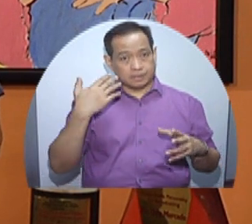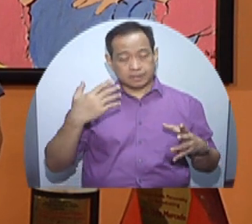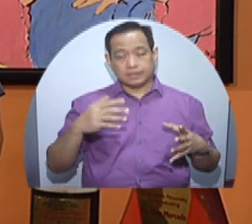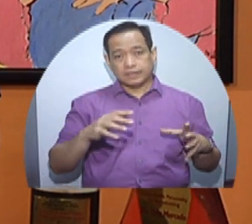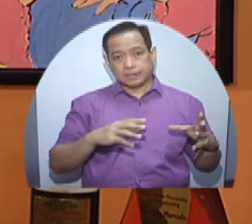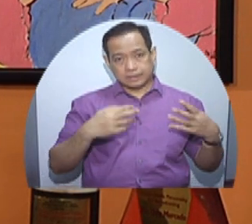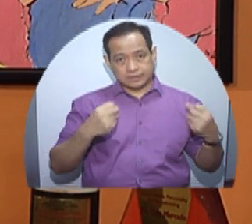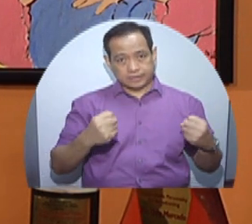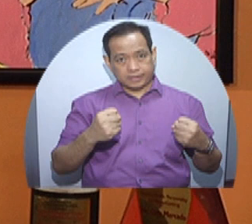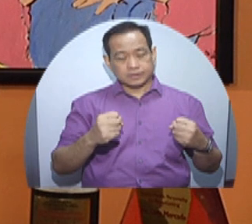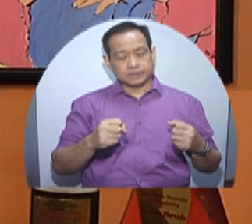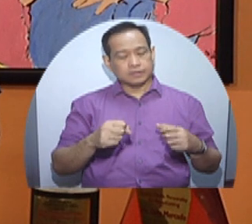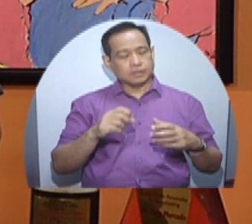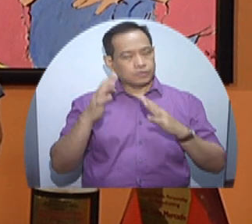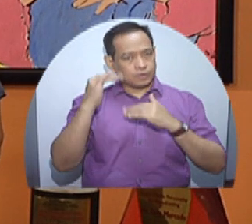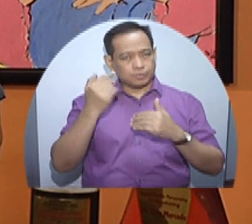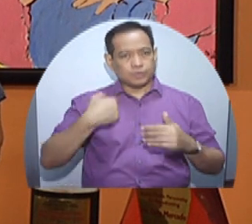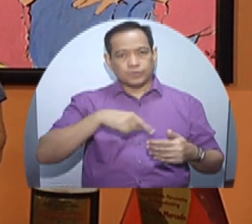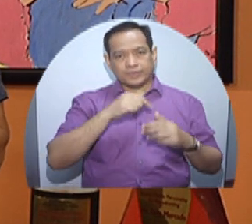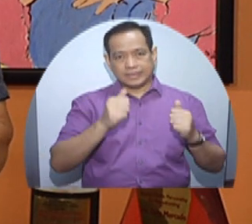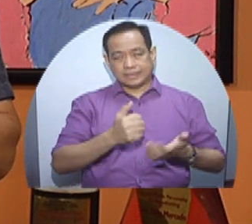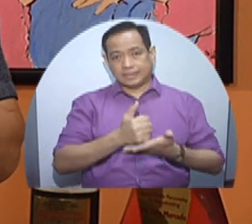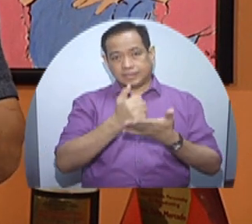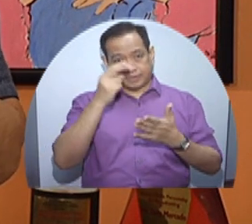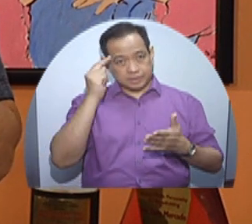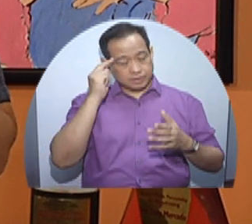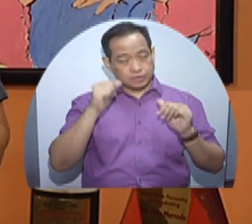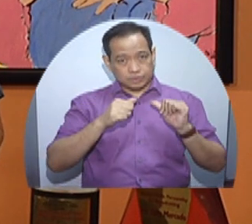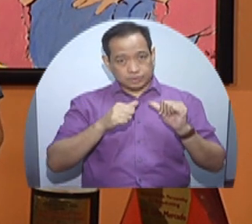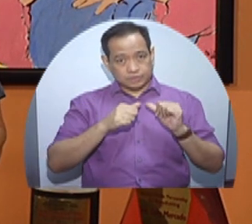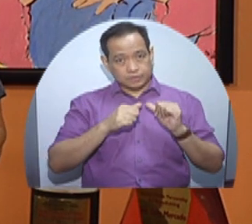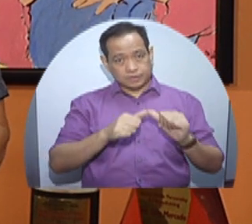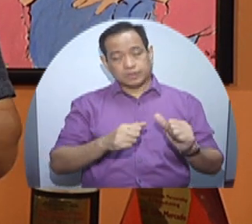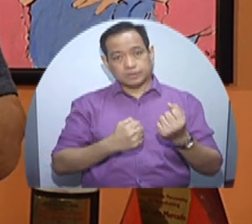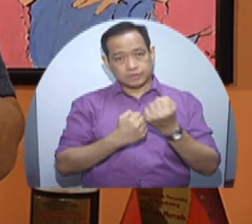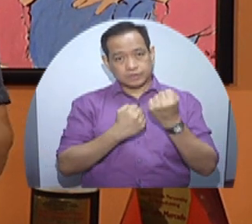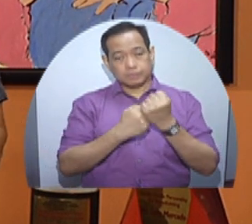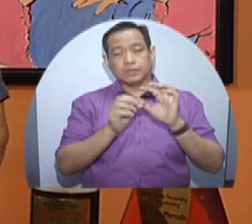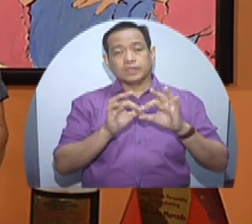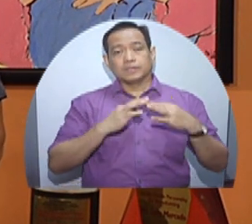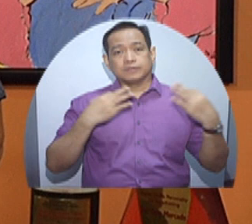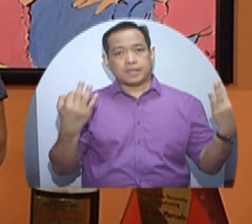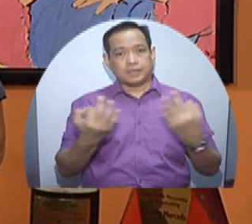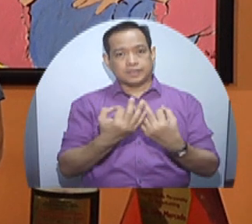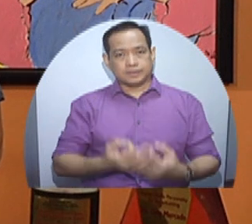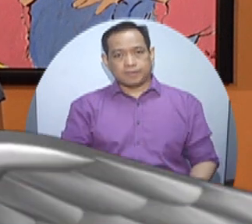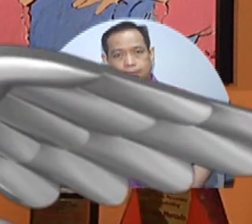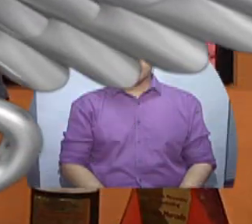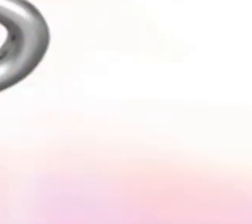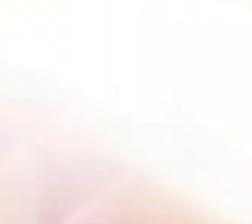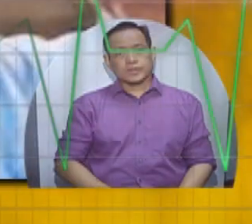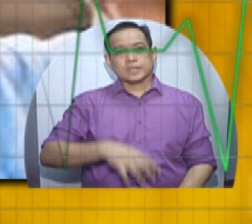pagkilos. Sana matulungan natin si mga narsiso para may pagpatuloy niya at pagtataguyod sa kanyang